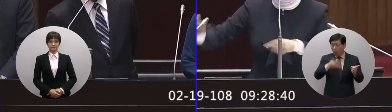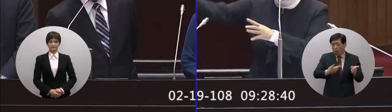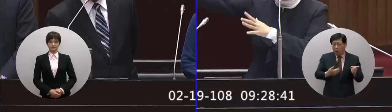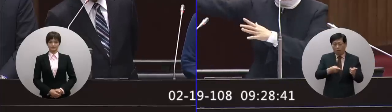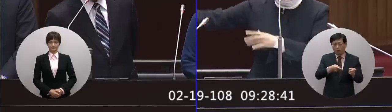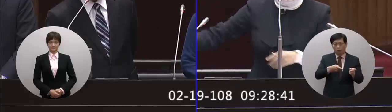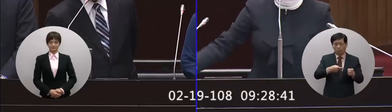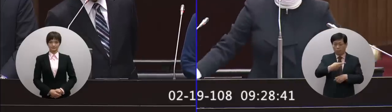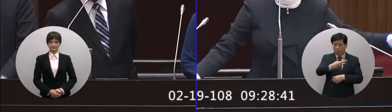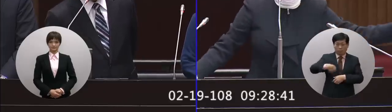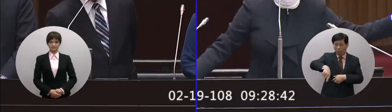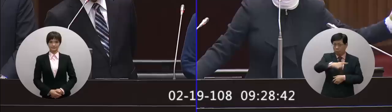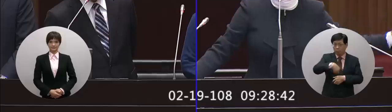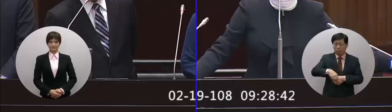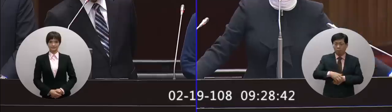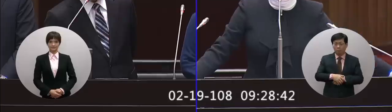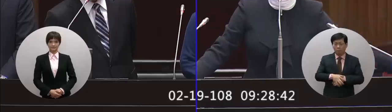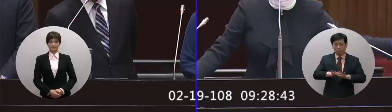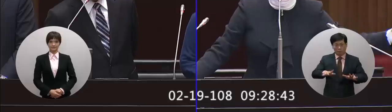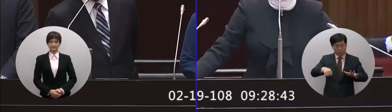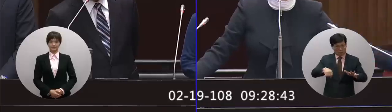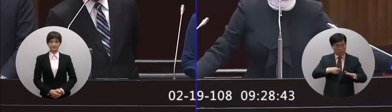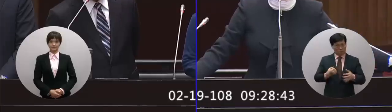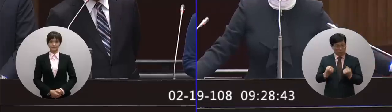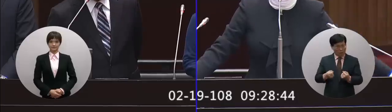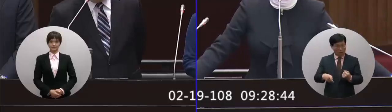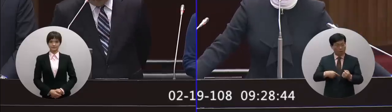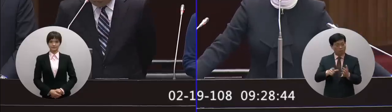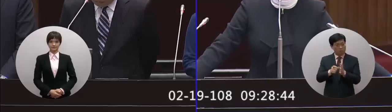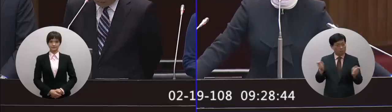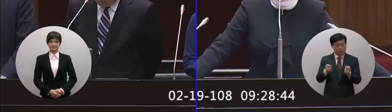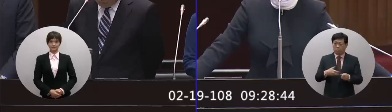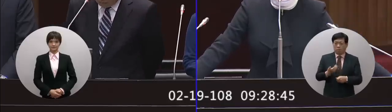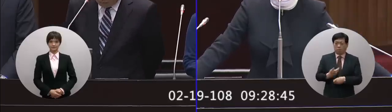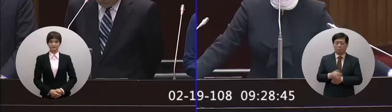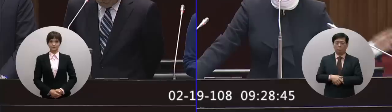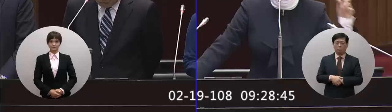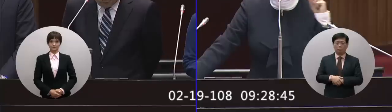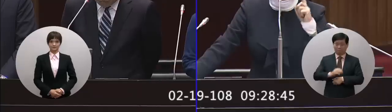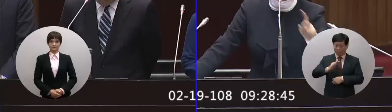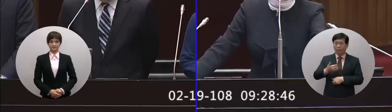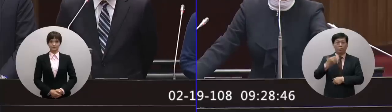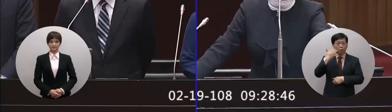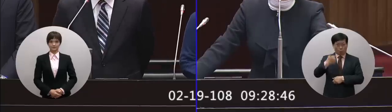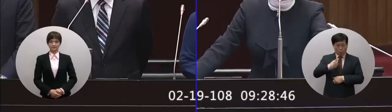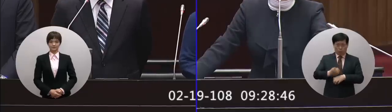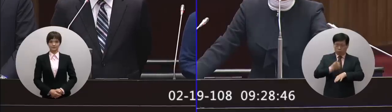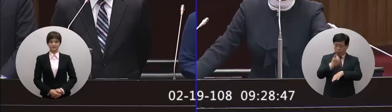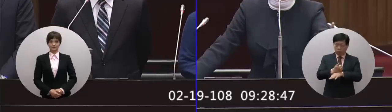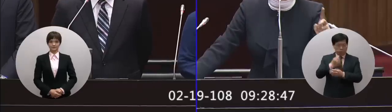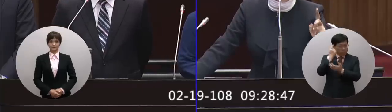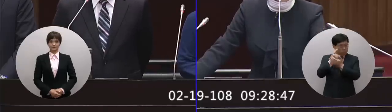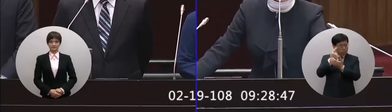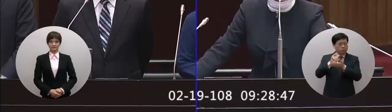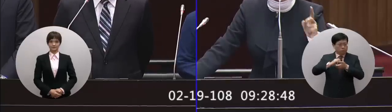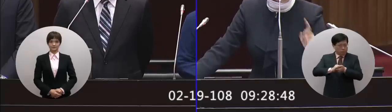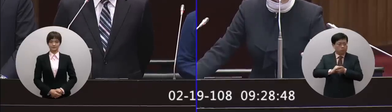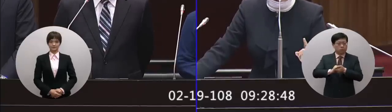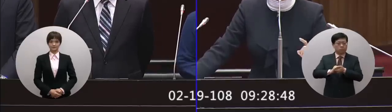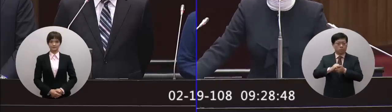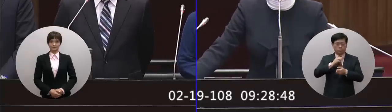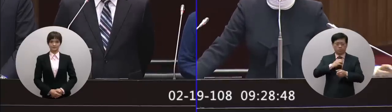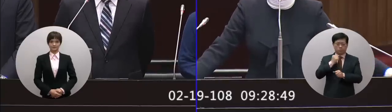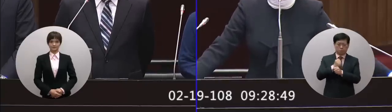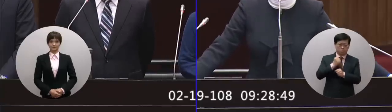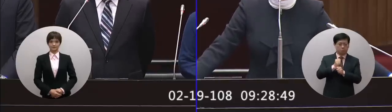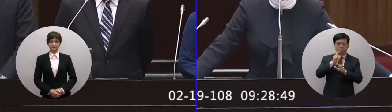我我们在这个位置上会待多久，但是我们只要在位的每一天，我们如果都